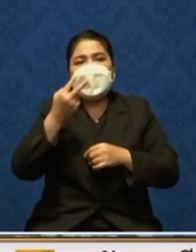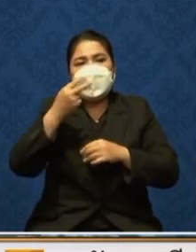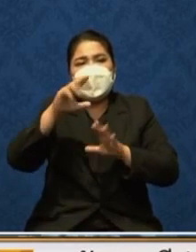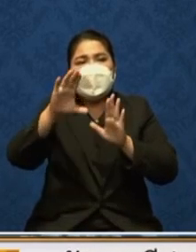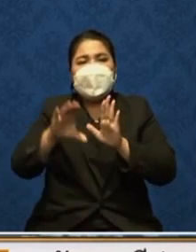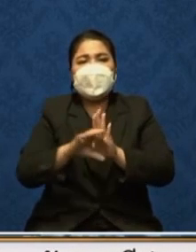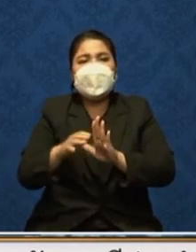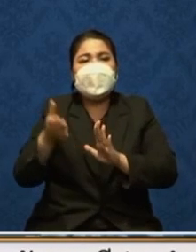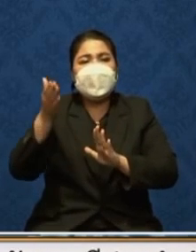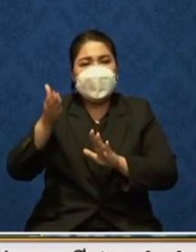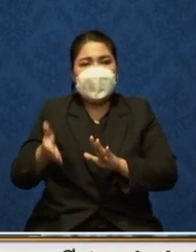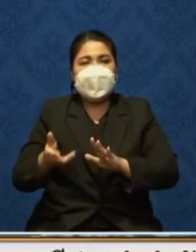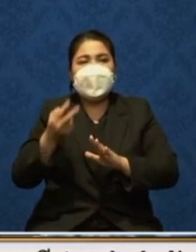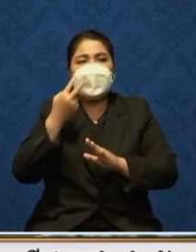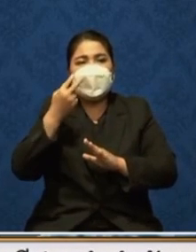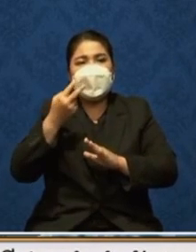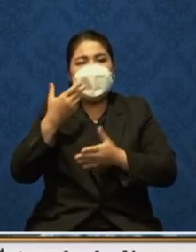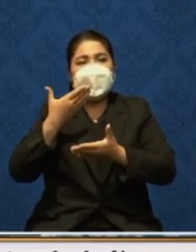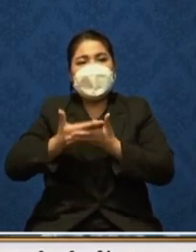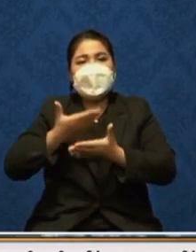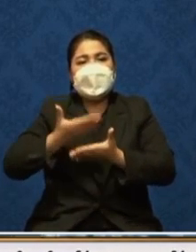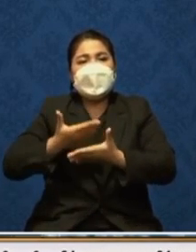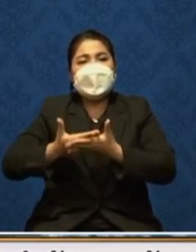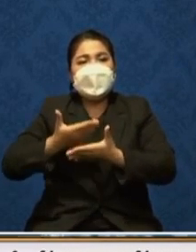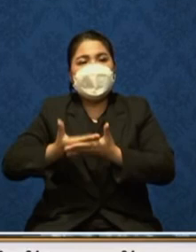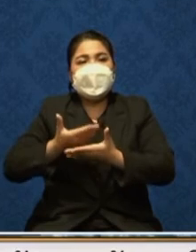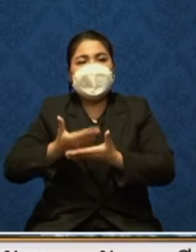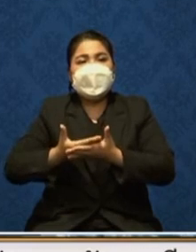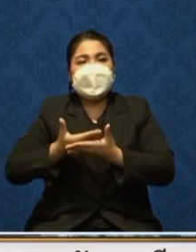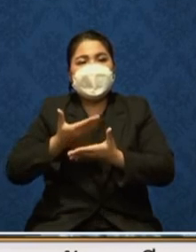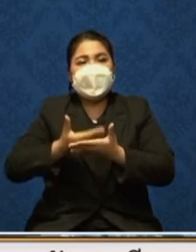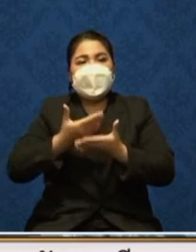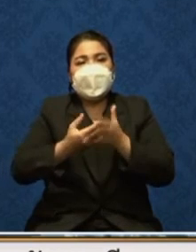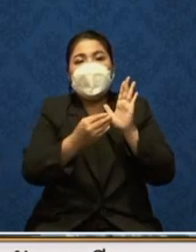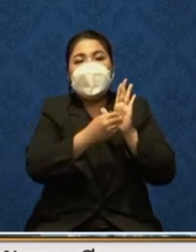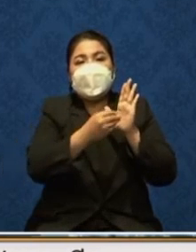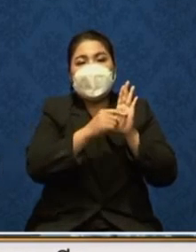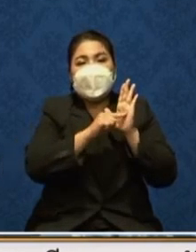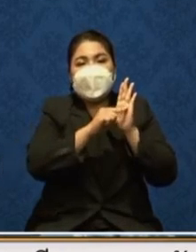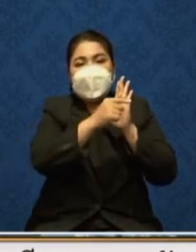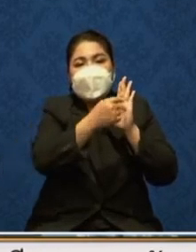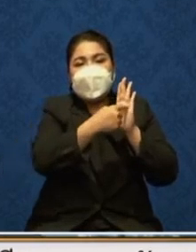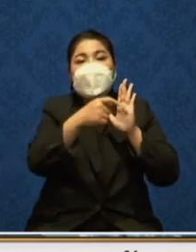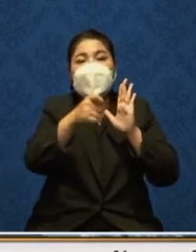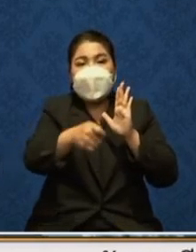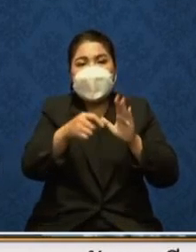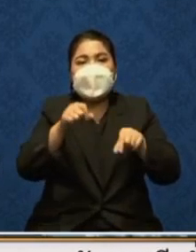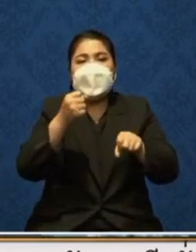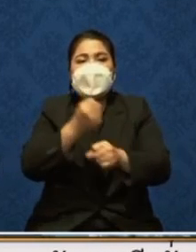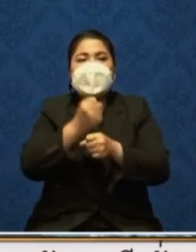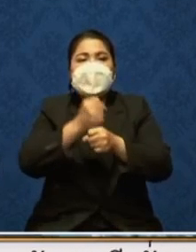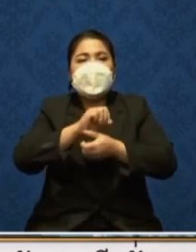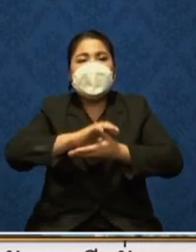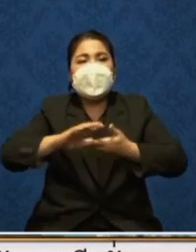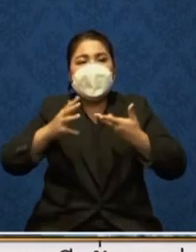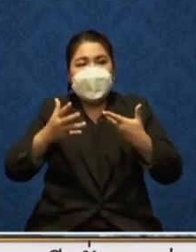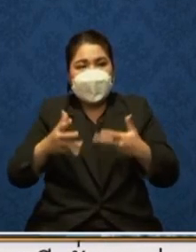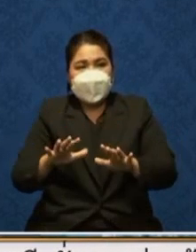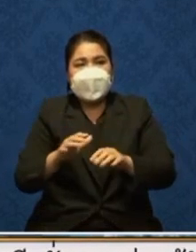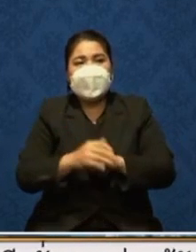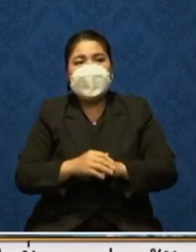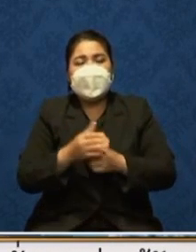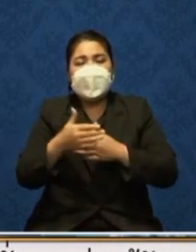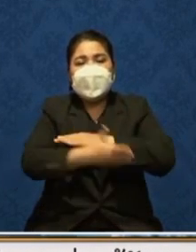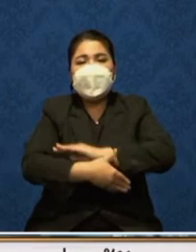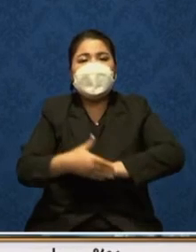ภาพนี้เปนตวอย่างราคา ท่อนกุเทพโลลาที่ท่านอนุมัติทำไปแล้วและทจะขยายผลไปทั่วประเทศรถไ